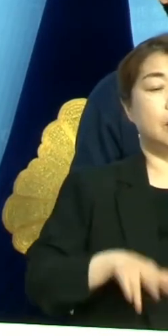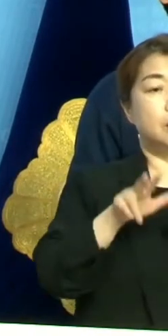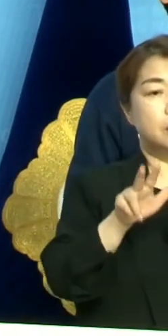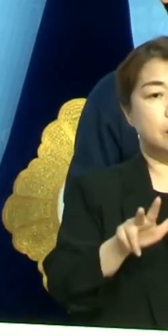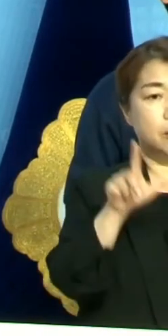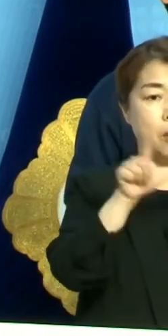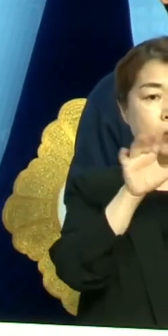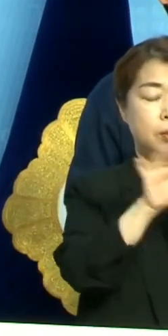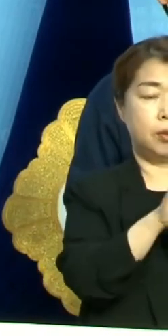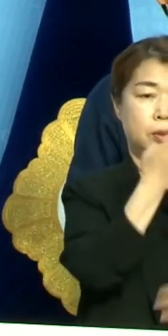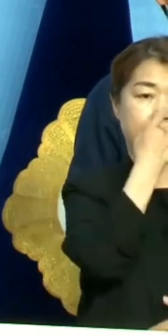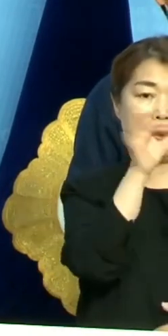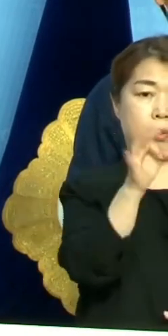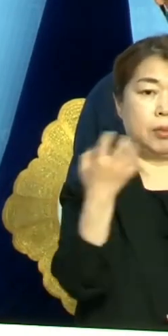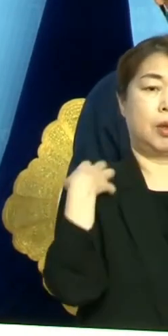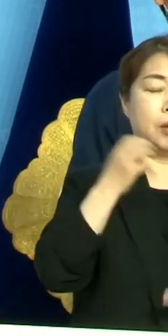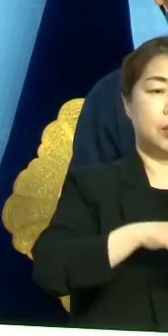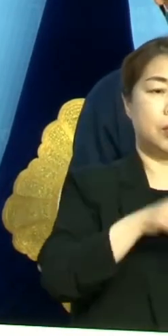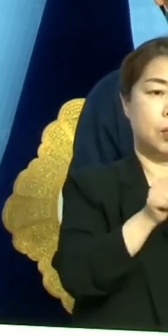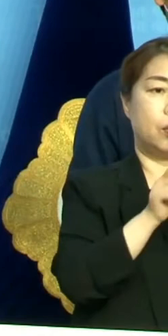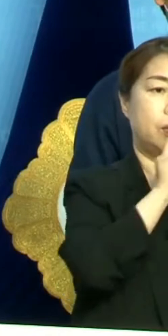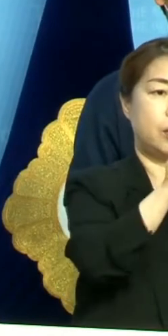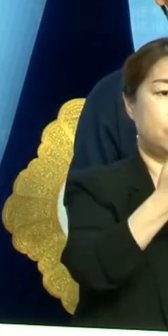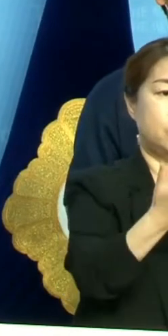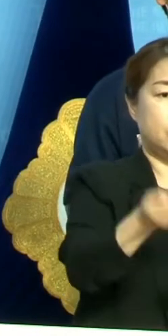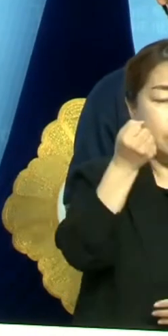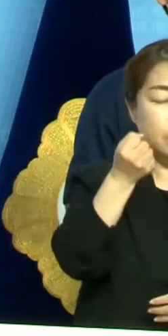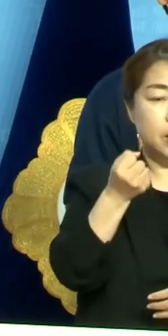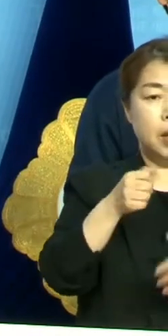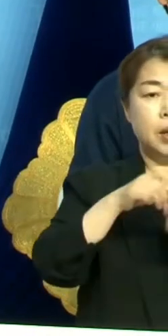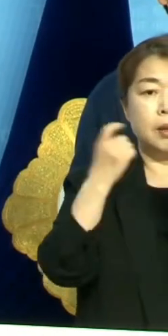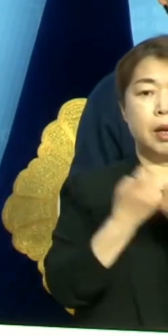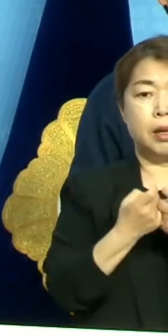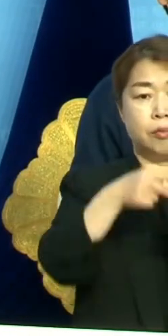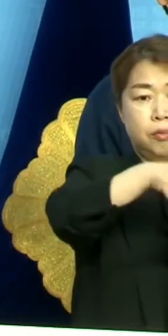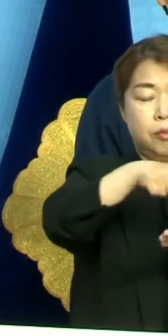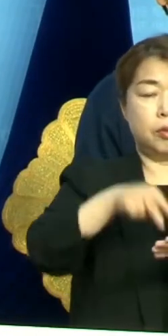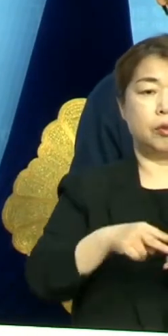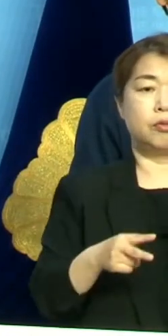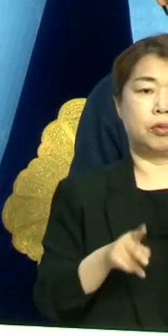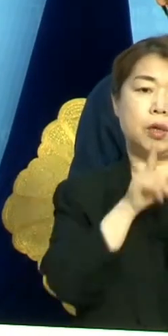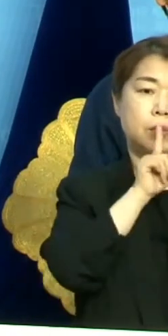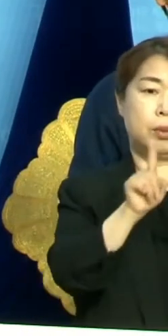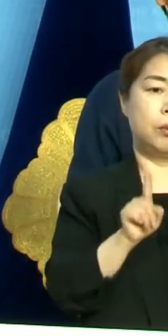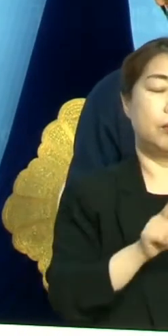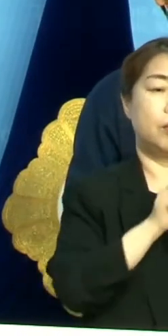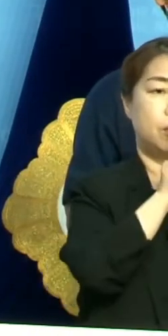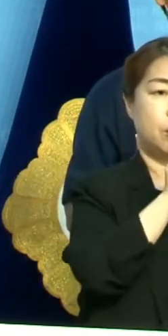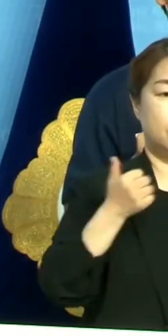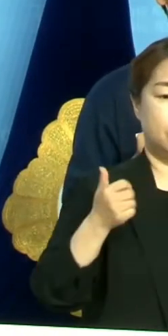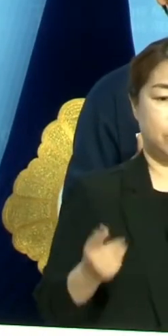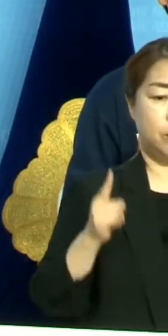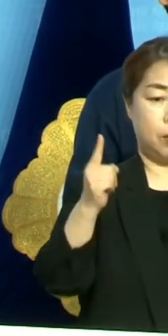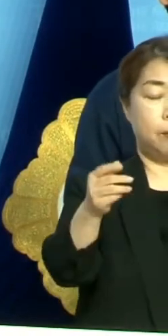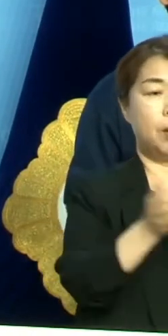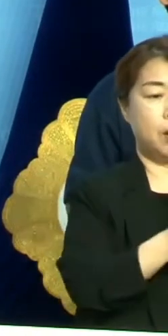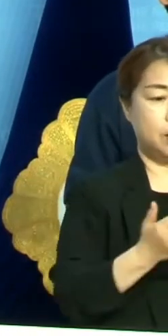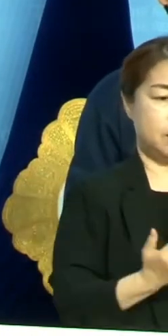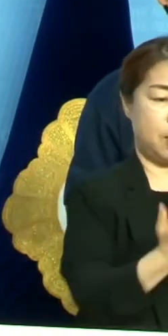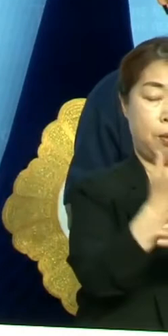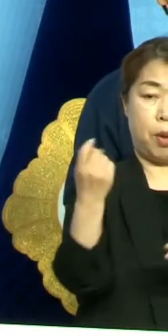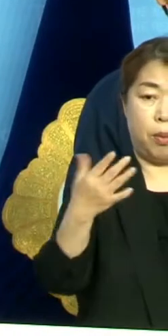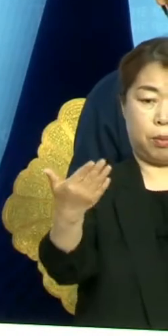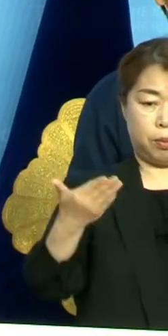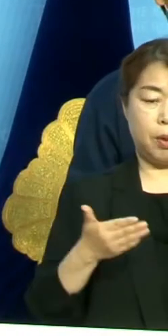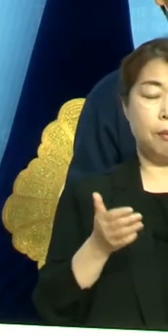등록금 반환 소송은 국립대 사립대 두 개의 사건이 별도로 소장의 접수 되었으며 사건 표 번호를 부여받은